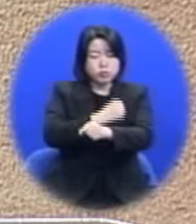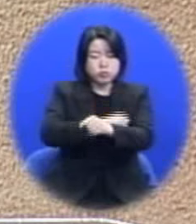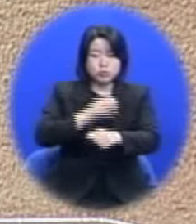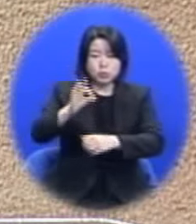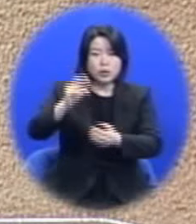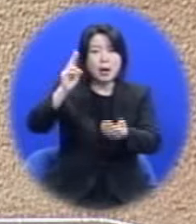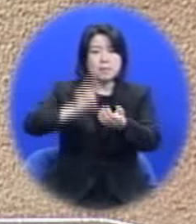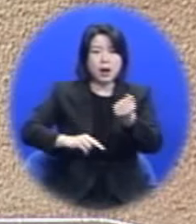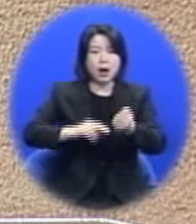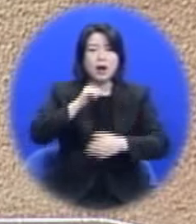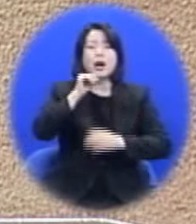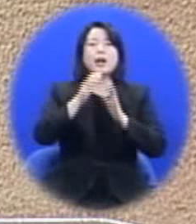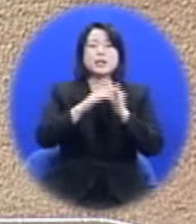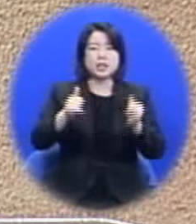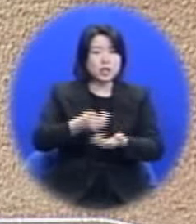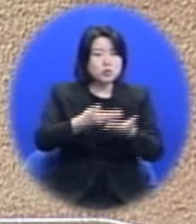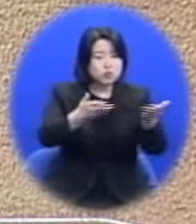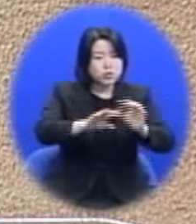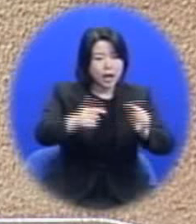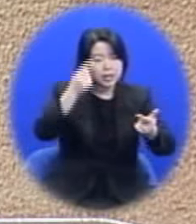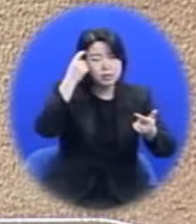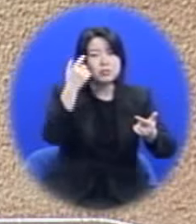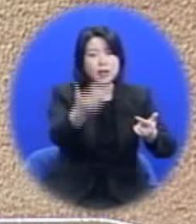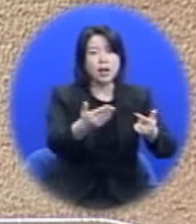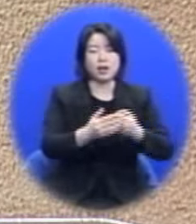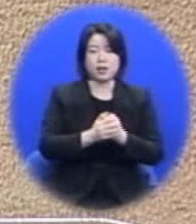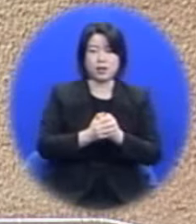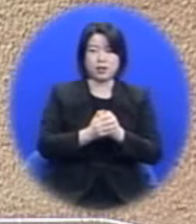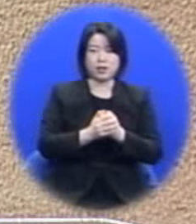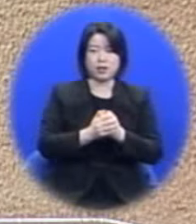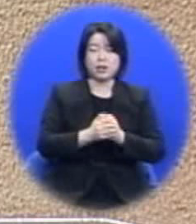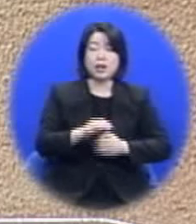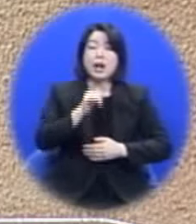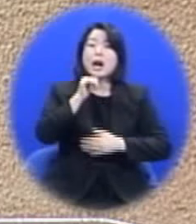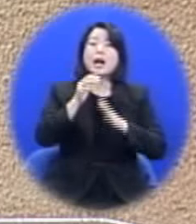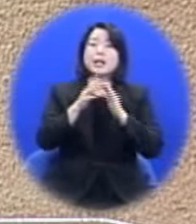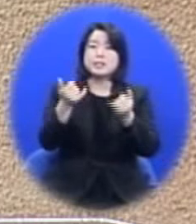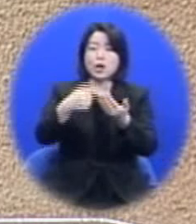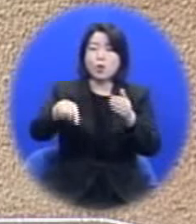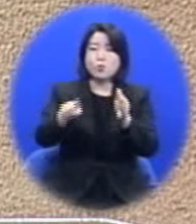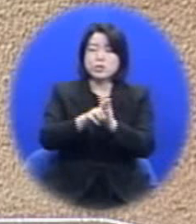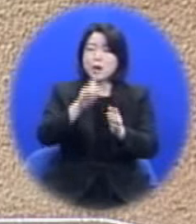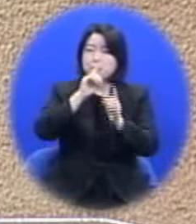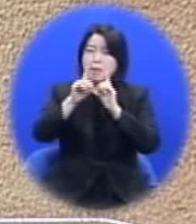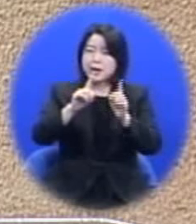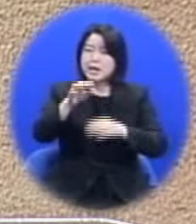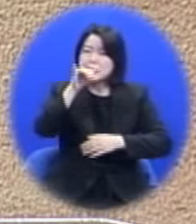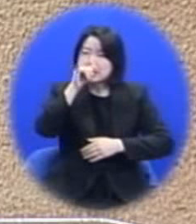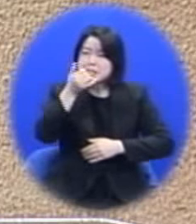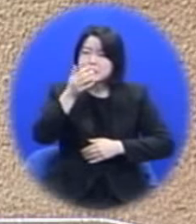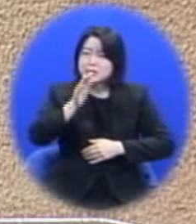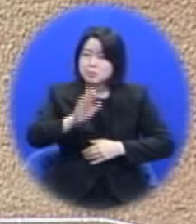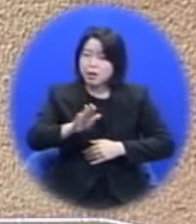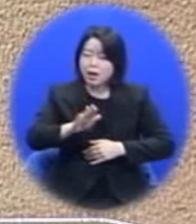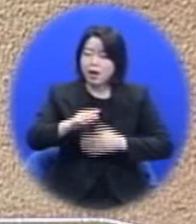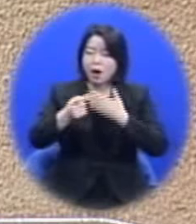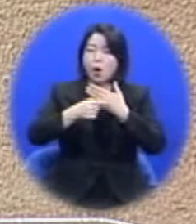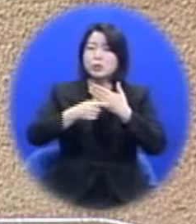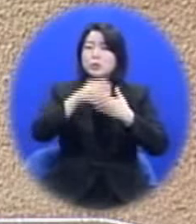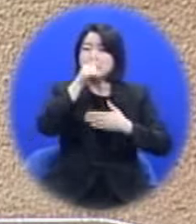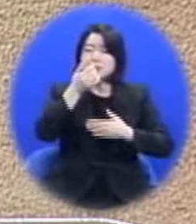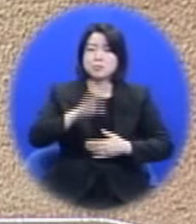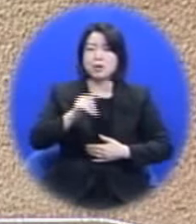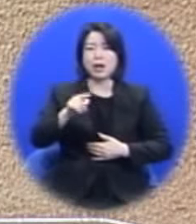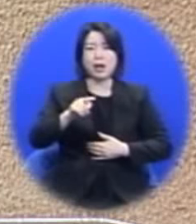아니하였느냐? 가난한 자들을 위해서 말하는 것처럼 하지만 6절에 이렇게